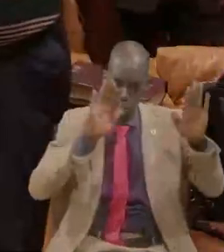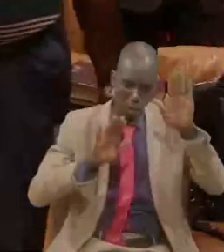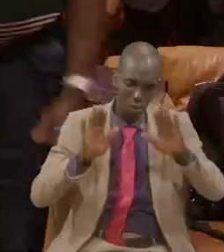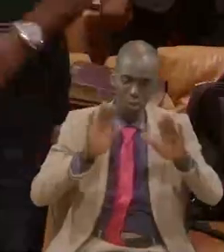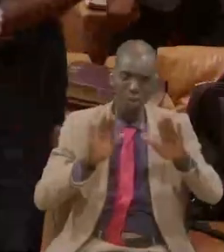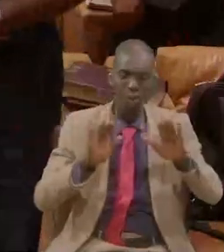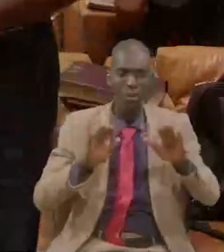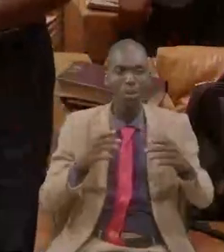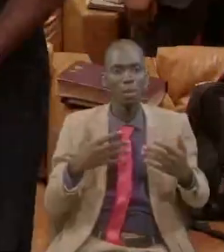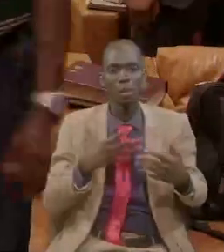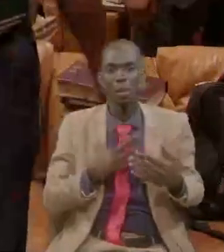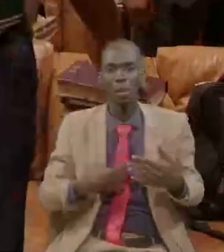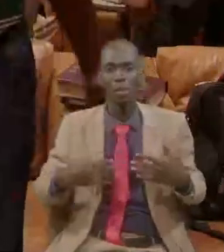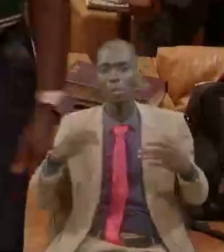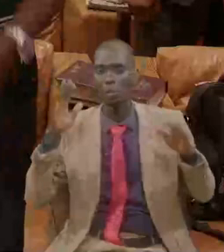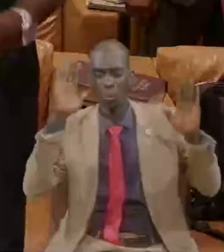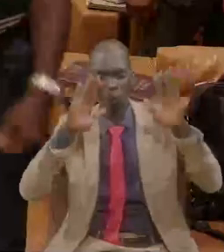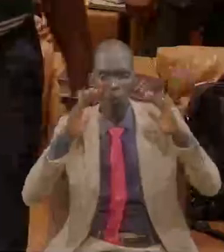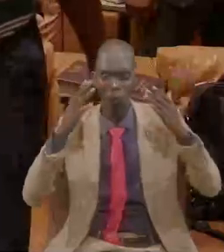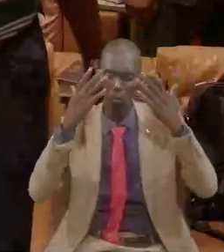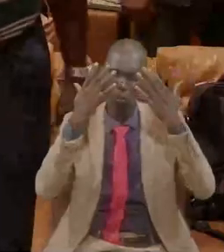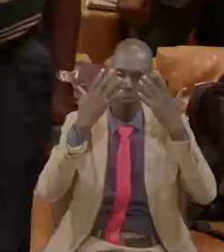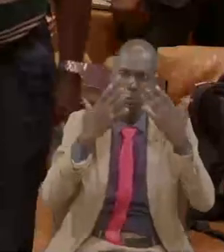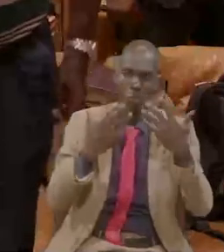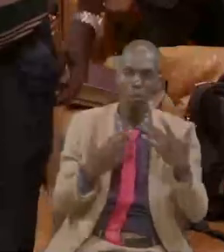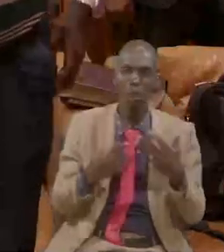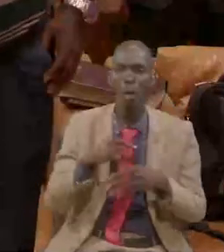qu'on ne demeure pas attristé, angoissé,